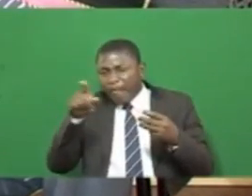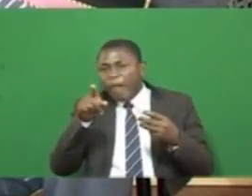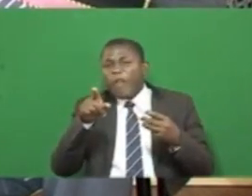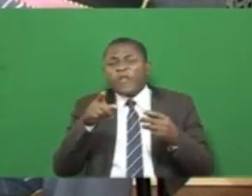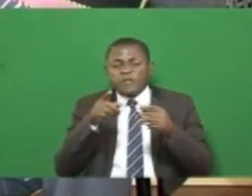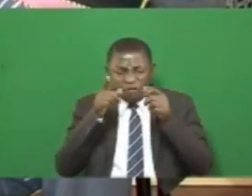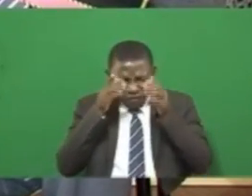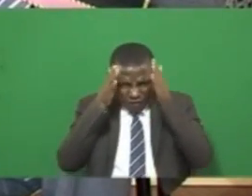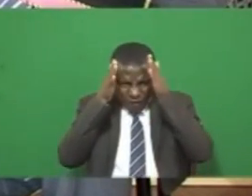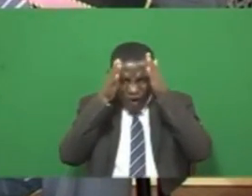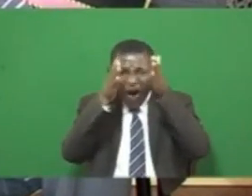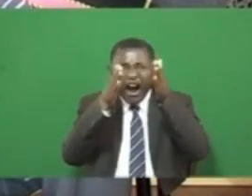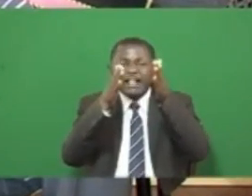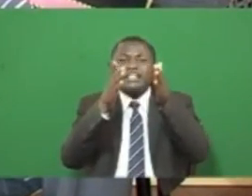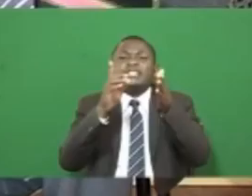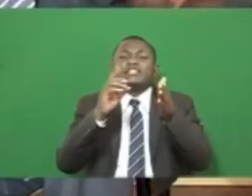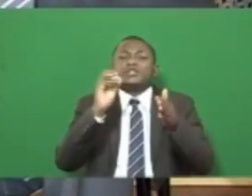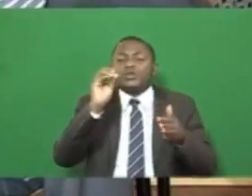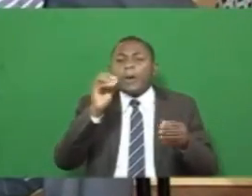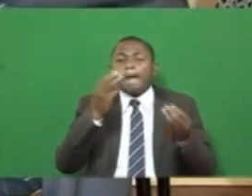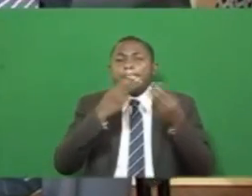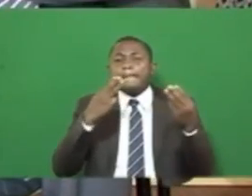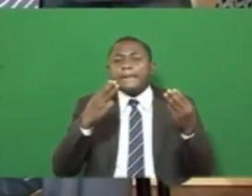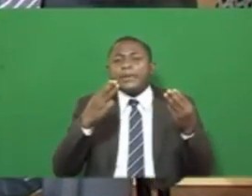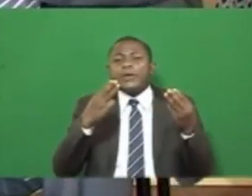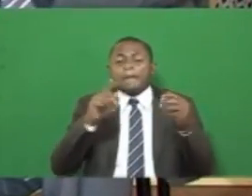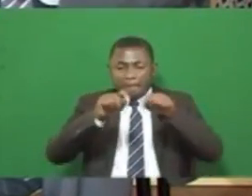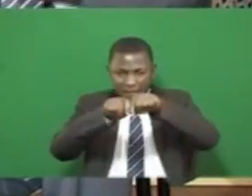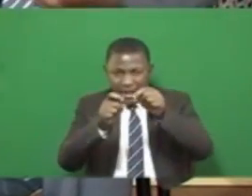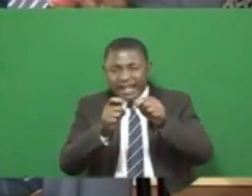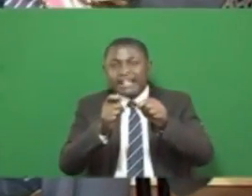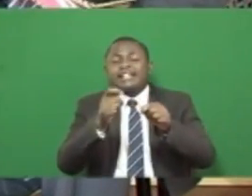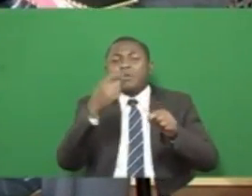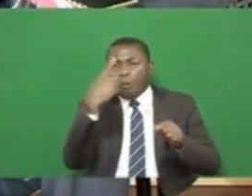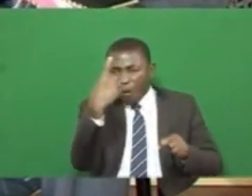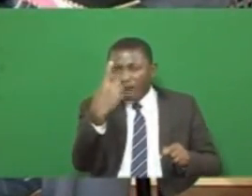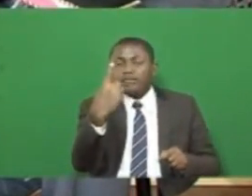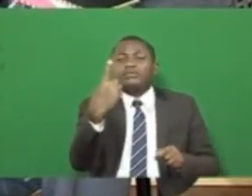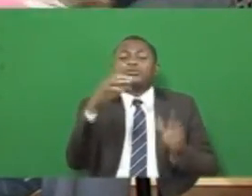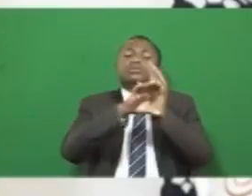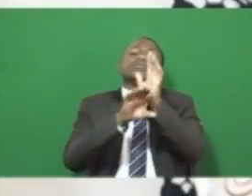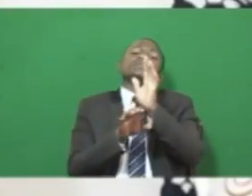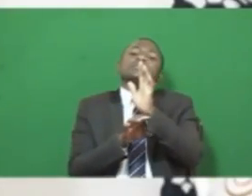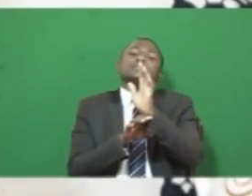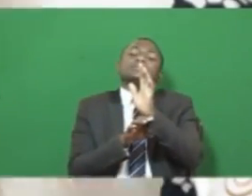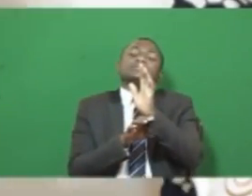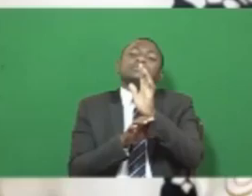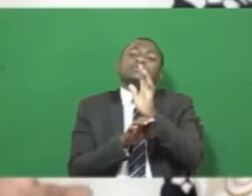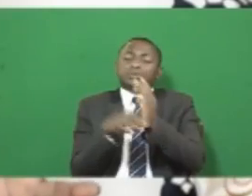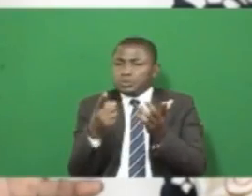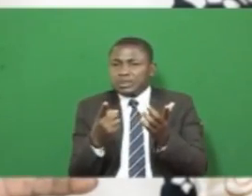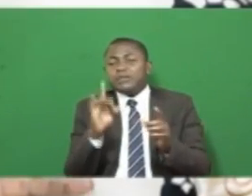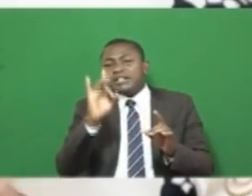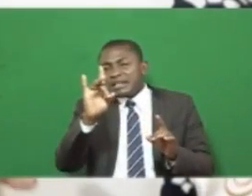but haugona kungotaurika uri one anoiputira sekunge yese yes. But akamaka one yes alright because imwe